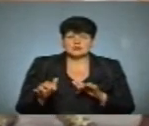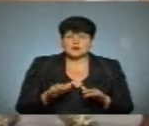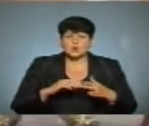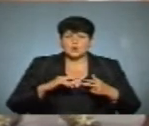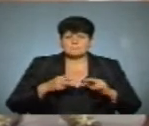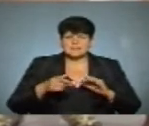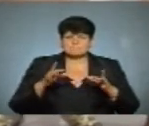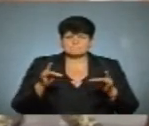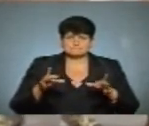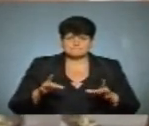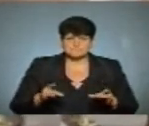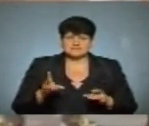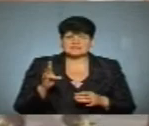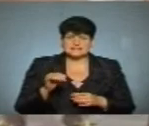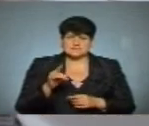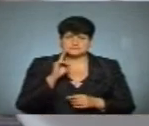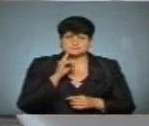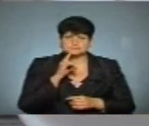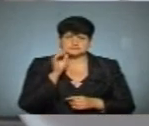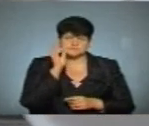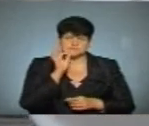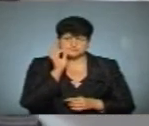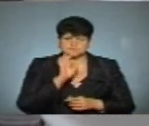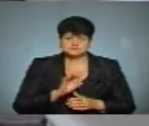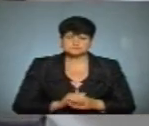«Обміняй поліетиленові пакети на смаколик».